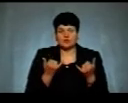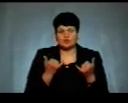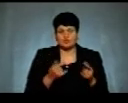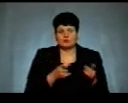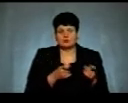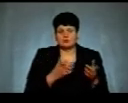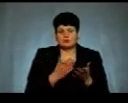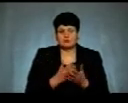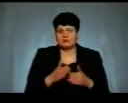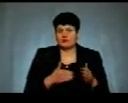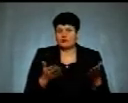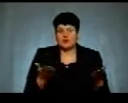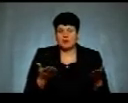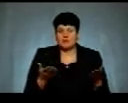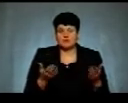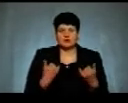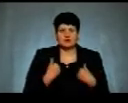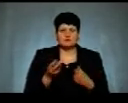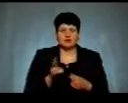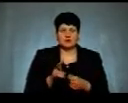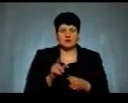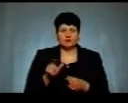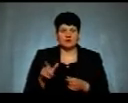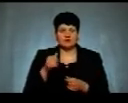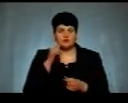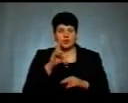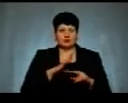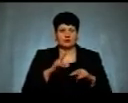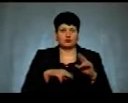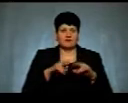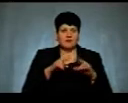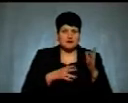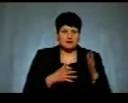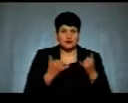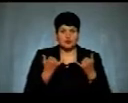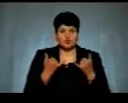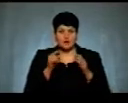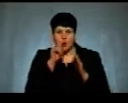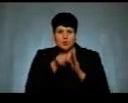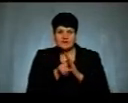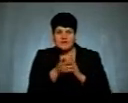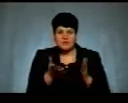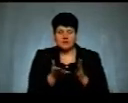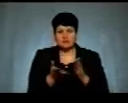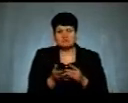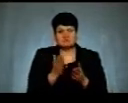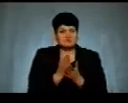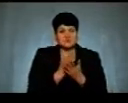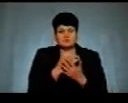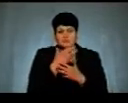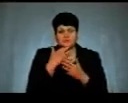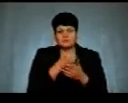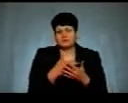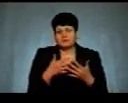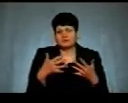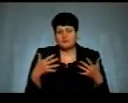зброєю в руках. До нас приходять люди, які вчора були будівельних спеціальностей, а вони сьогодні розвідники. Тобто існує цілий ряд